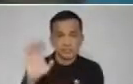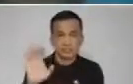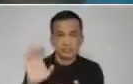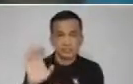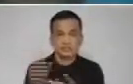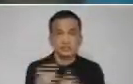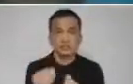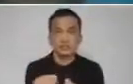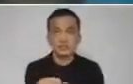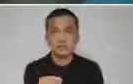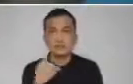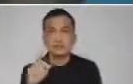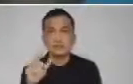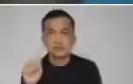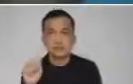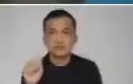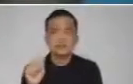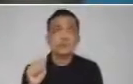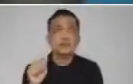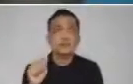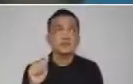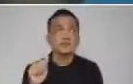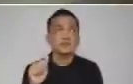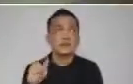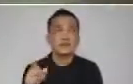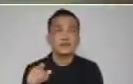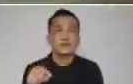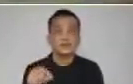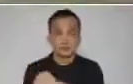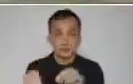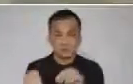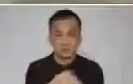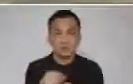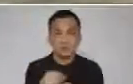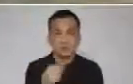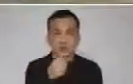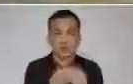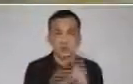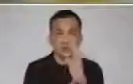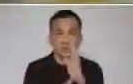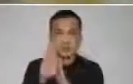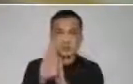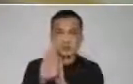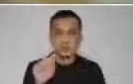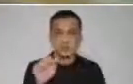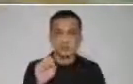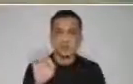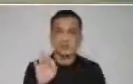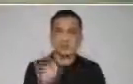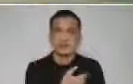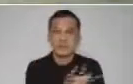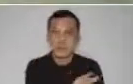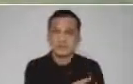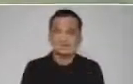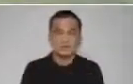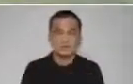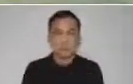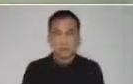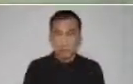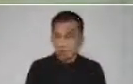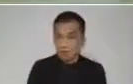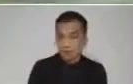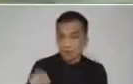30% ang taripa sa imported na karne ng baboy. Sa kasalukuyan, hanggang 54,000 metric tons lamang